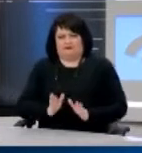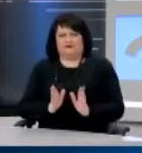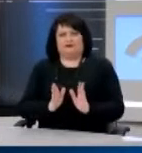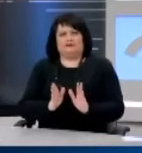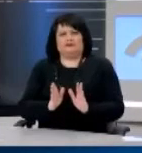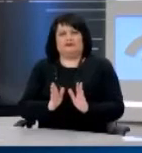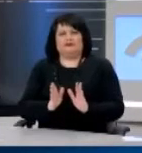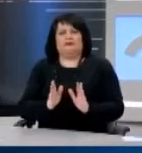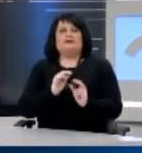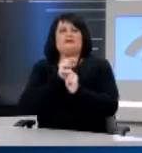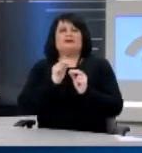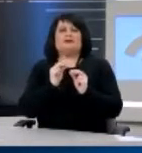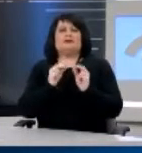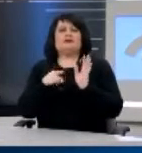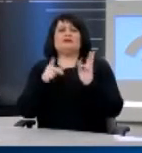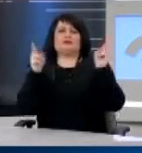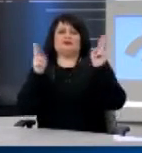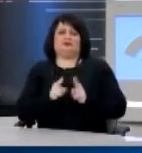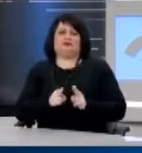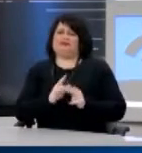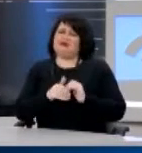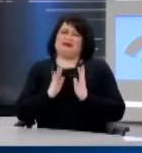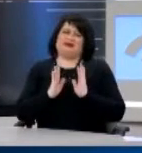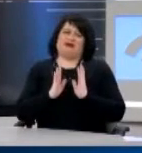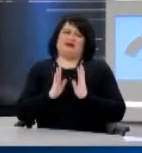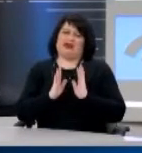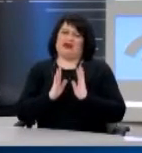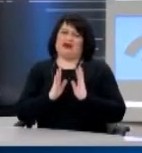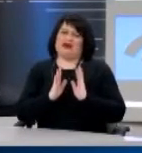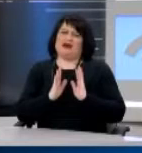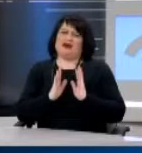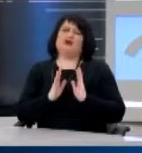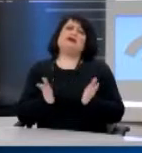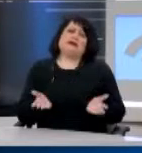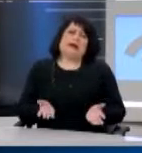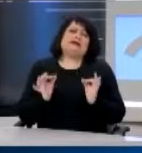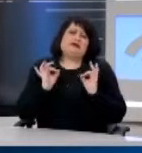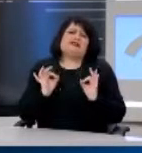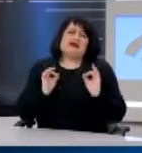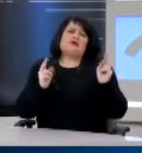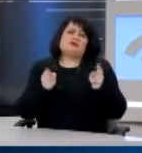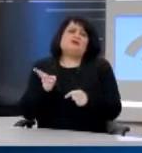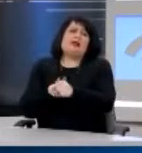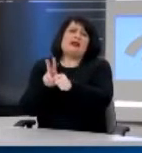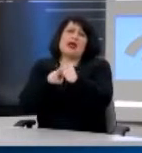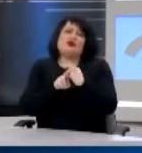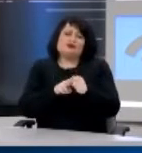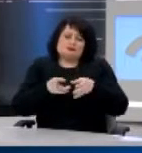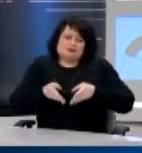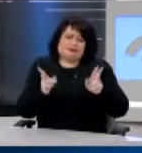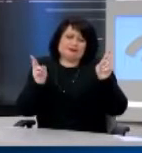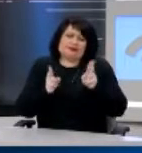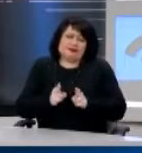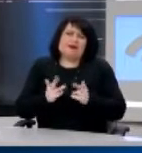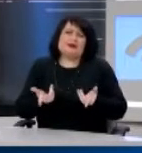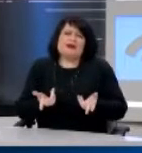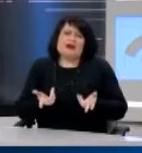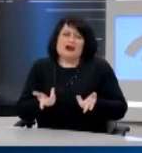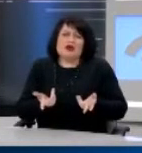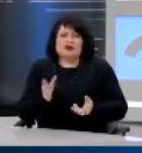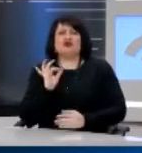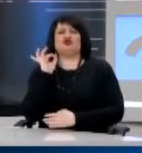της μείωσης του πληθυσμού είναι μια μικρή ασήμαντη λεπτομέρεια, μια παράπλευρη απώλεια μπροστά στην